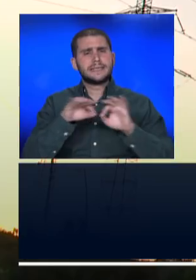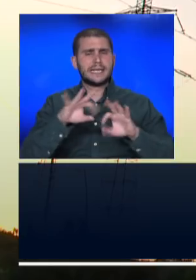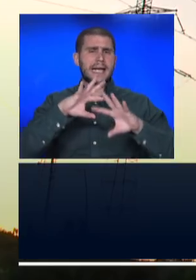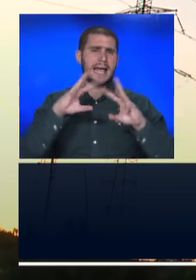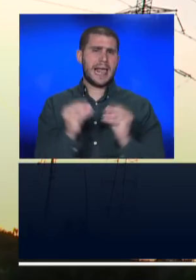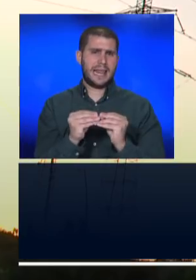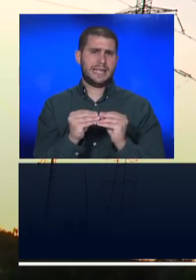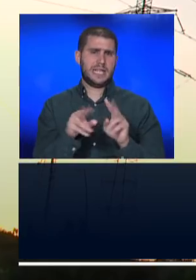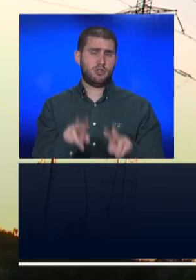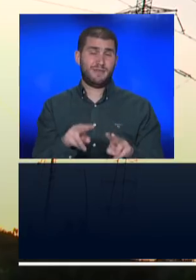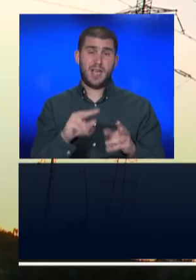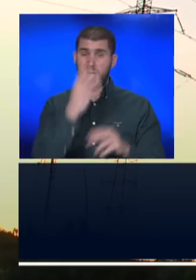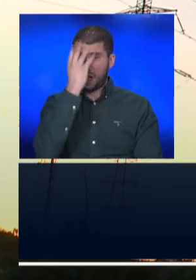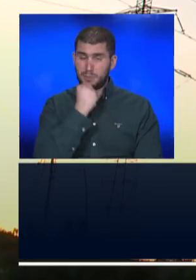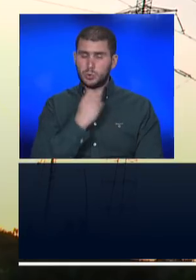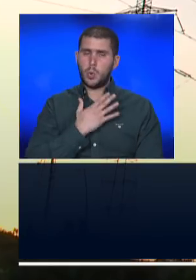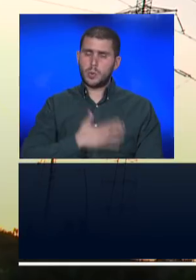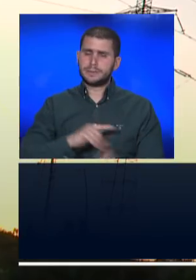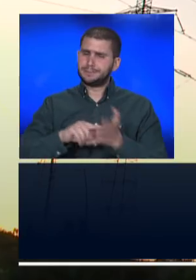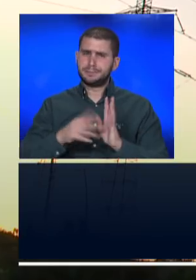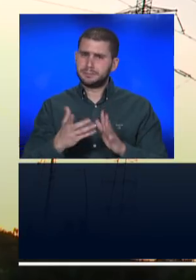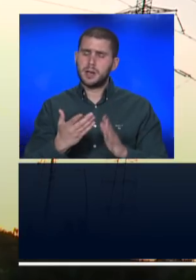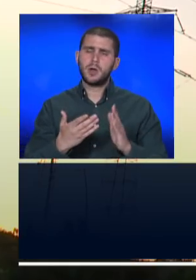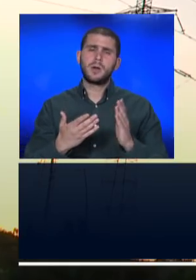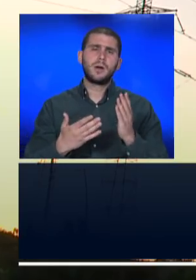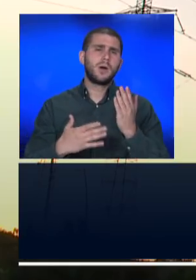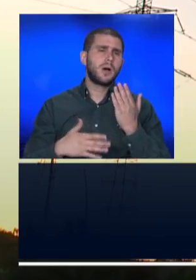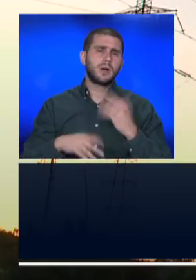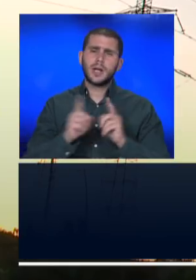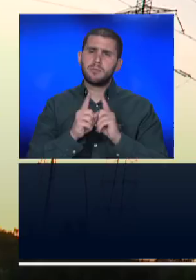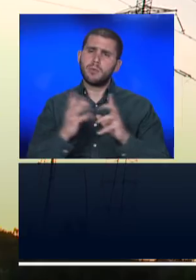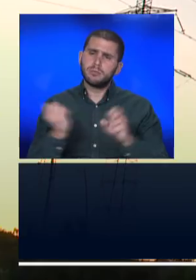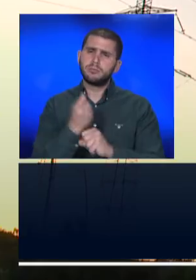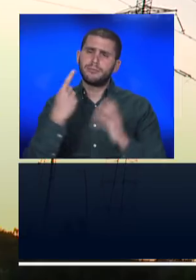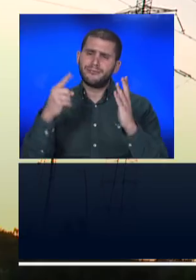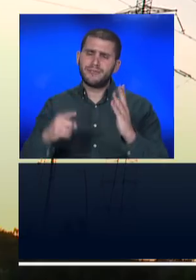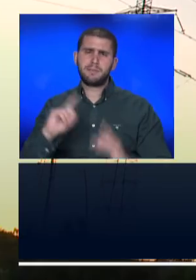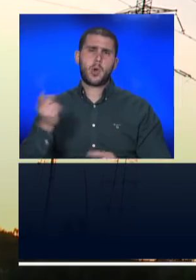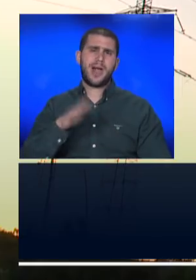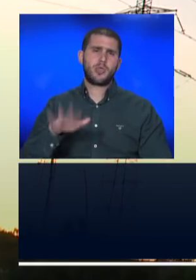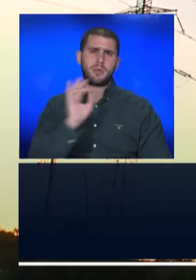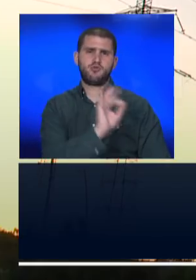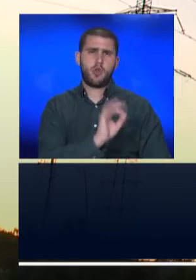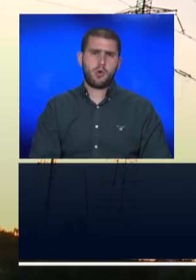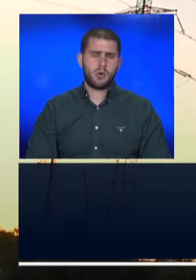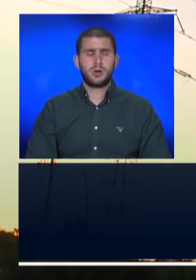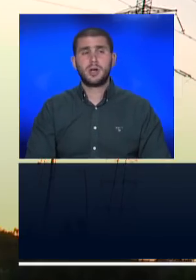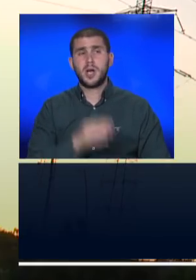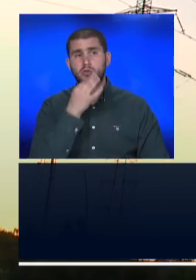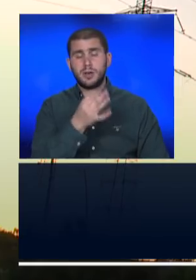והחמאס רוצה להשיג מרב בכל התחומים הללו. זה ברור. השאלה אם אחרי מסוים של נושאים,